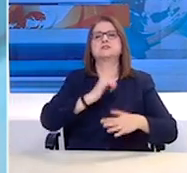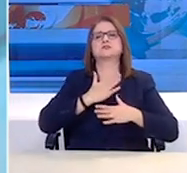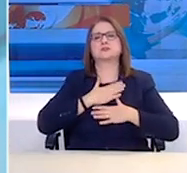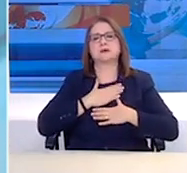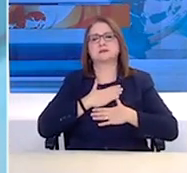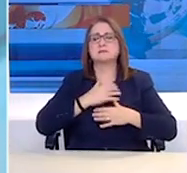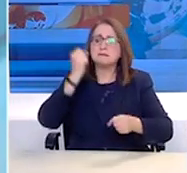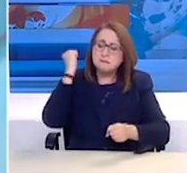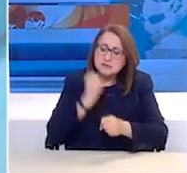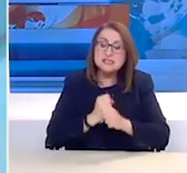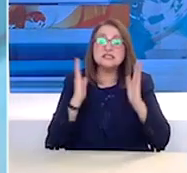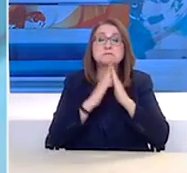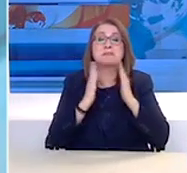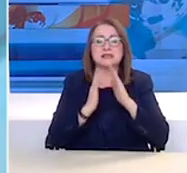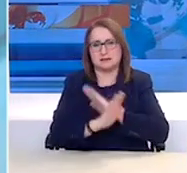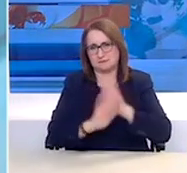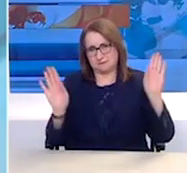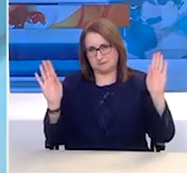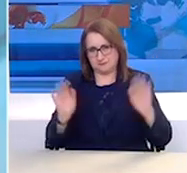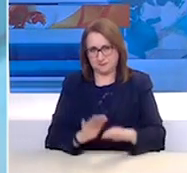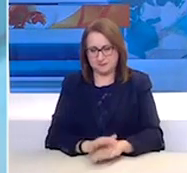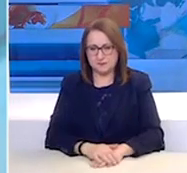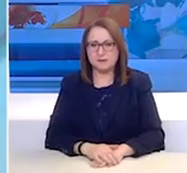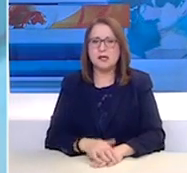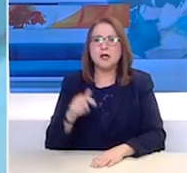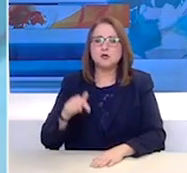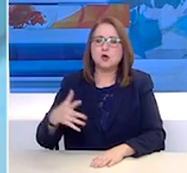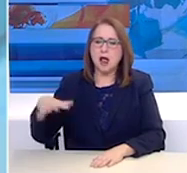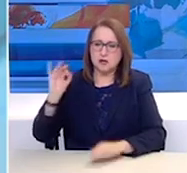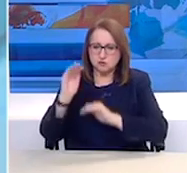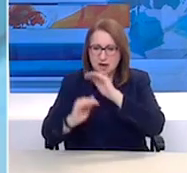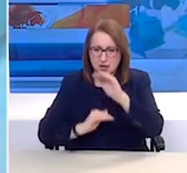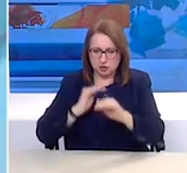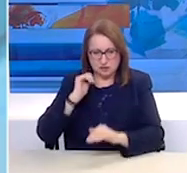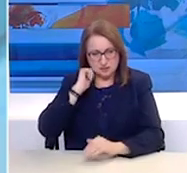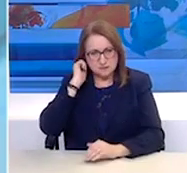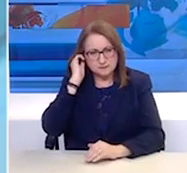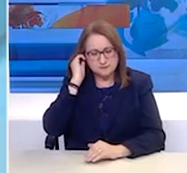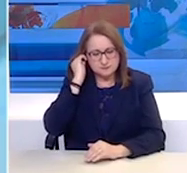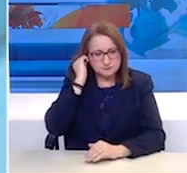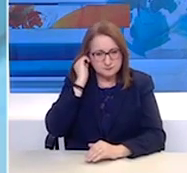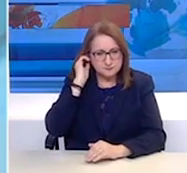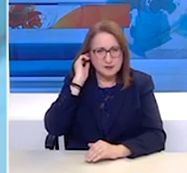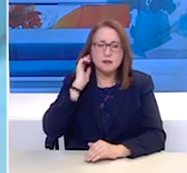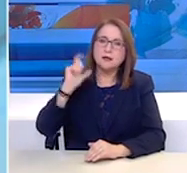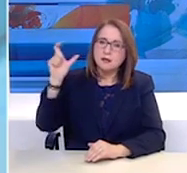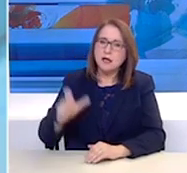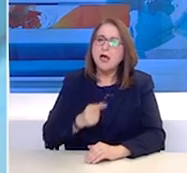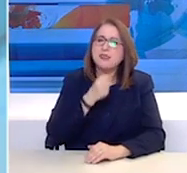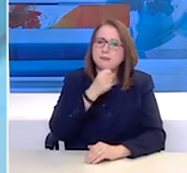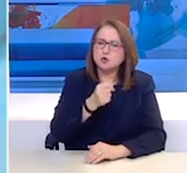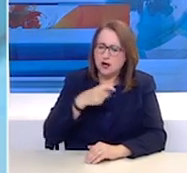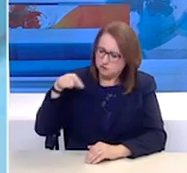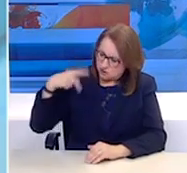Ευχαριστούμε, κύριε Υπουργέ. Να περάσουμε σε ερωτήσεις. Η κυρία Πατραμάνη από την ΕΡΤ. Κύριε καθηγητά, μας είχατε αναφέρει